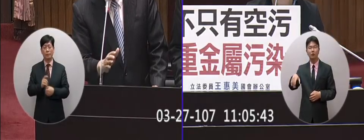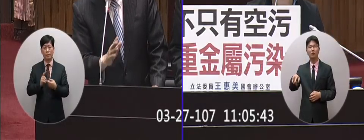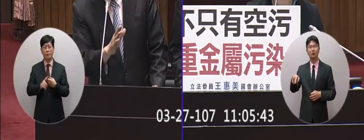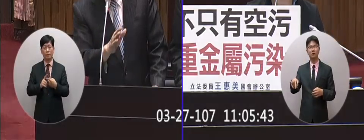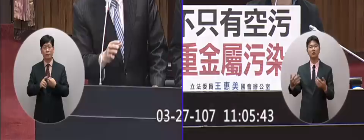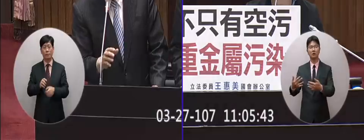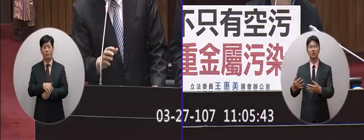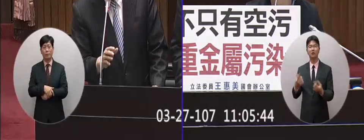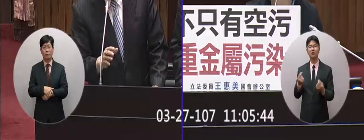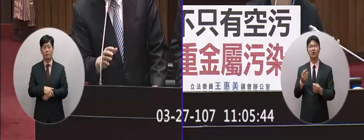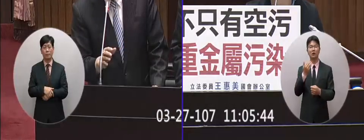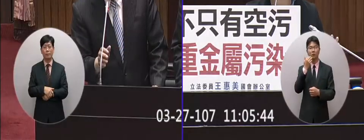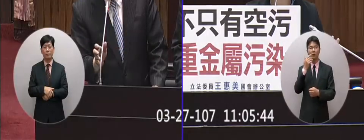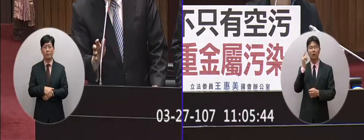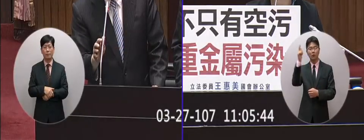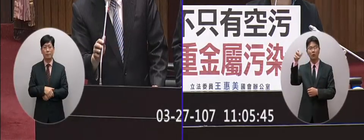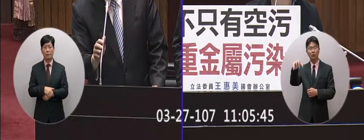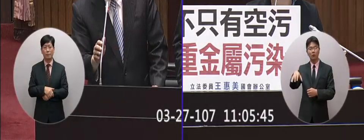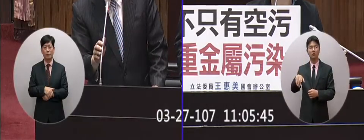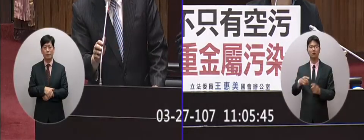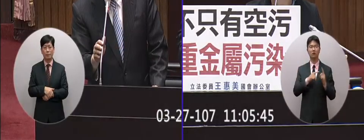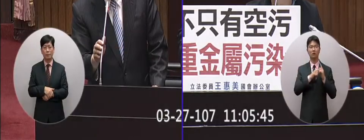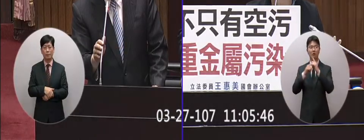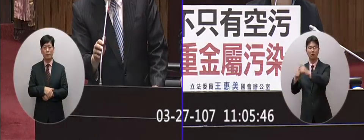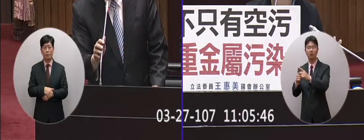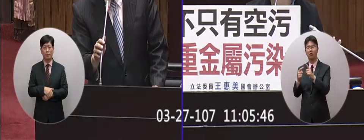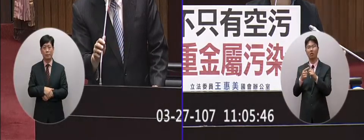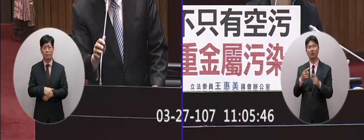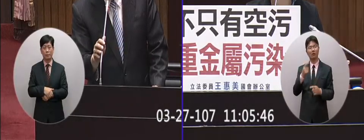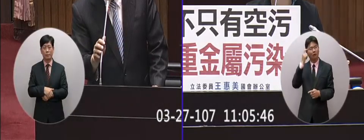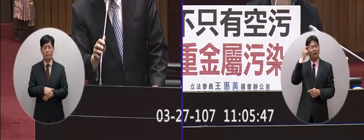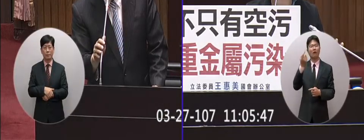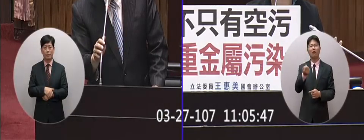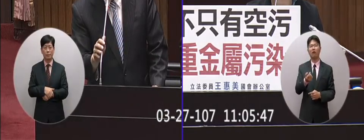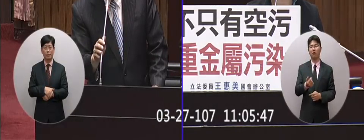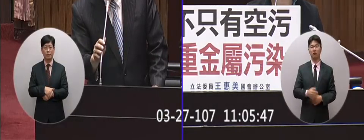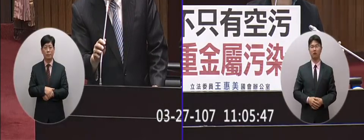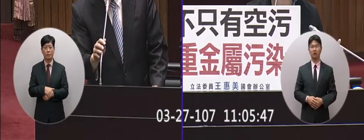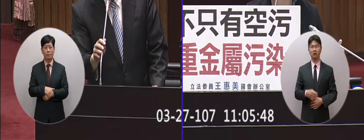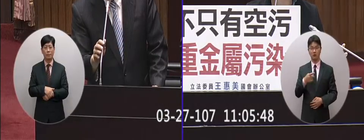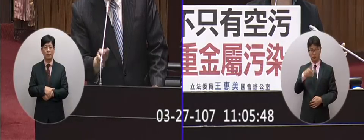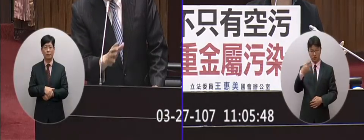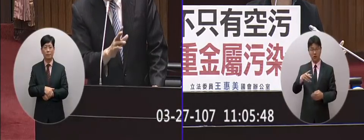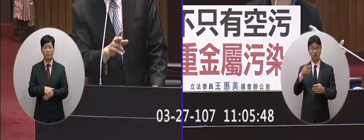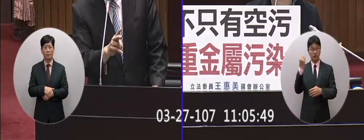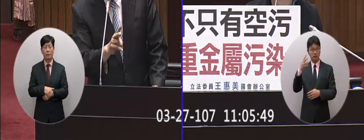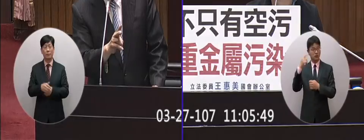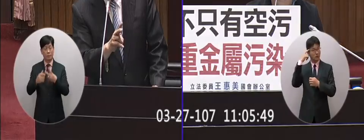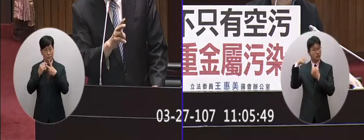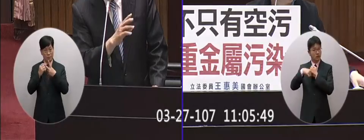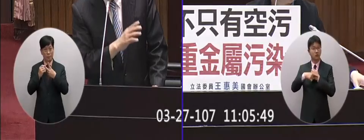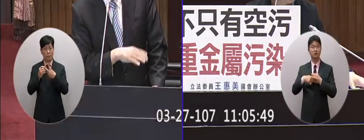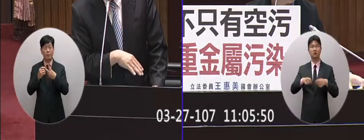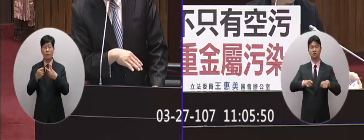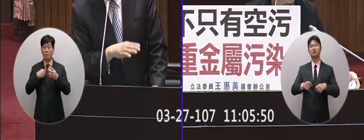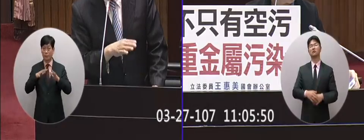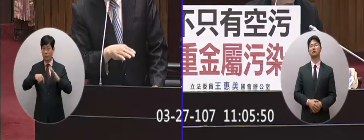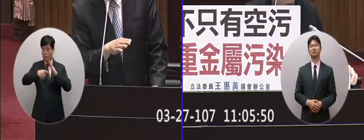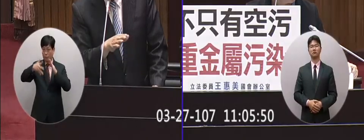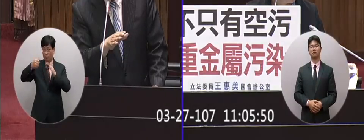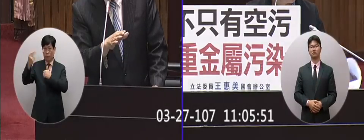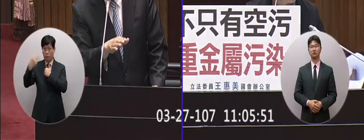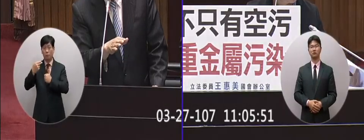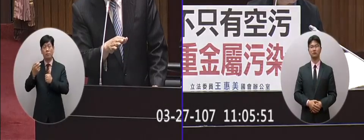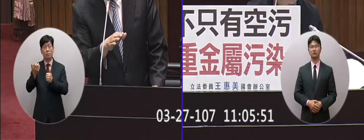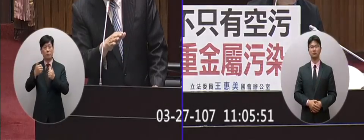对， 比如说偏远的地区去的人的意愿很不高，那有没有什么取代的方式？我也请你尽速去研究。 第二个就是我们现在院长